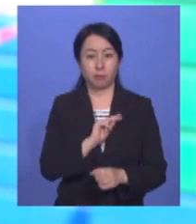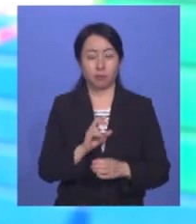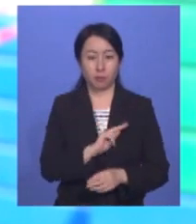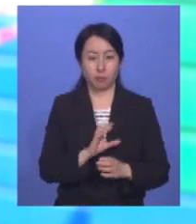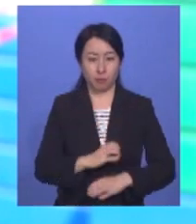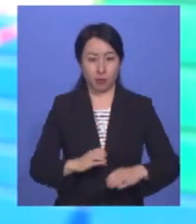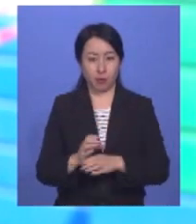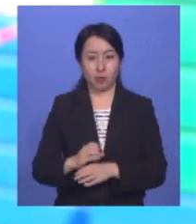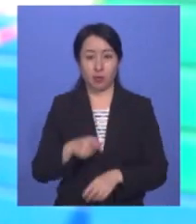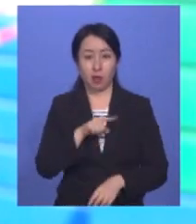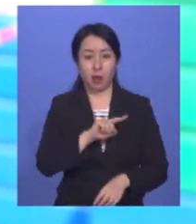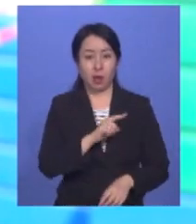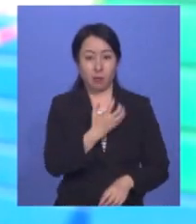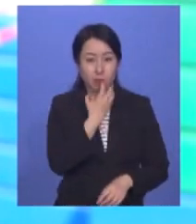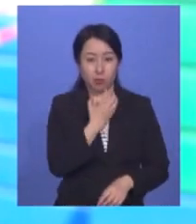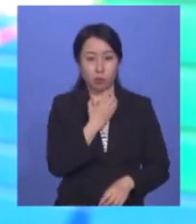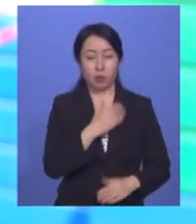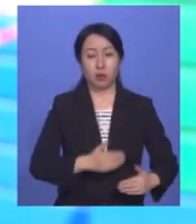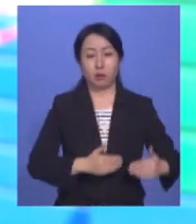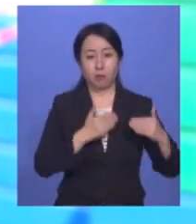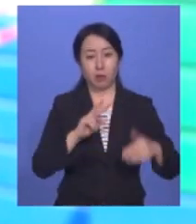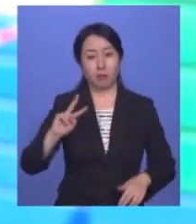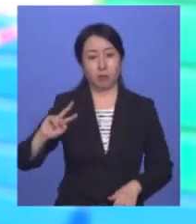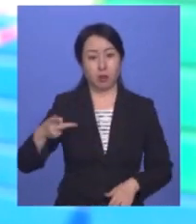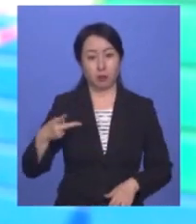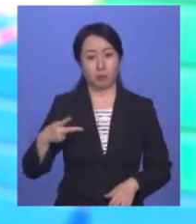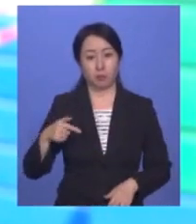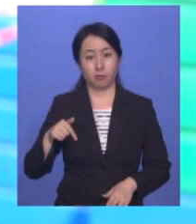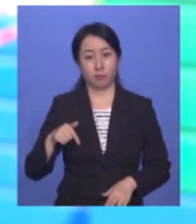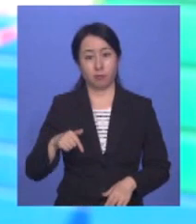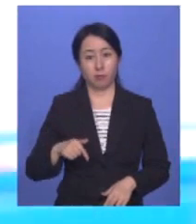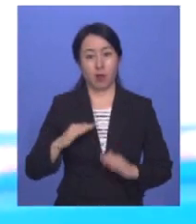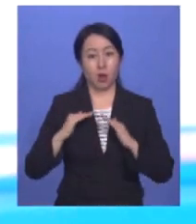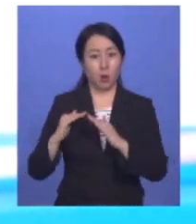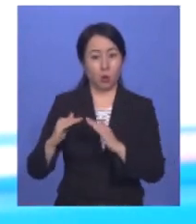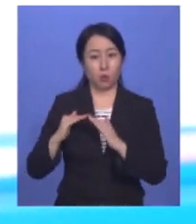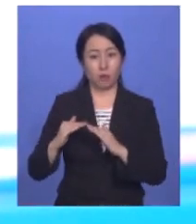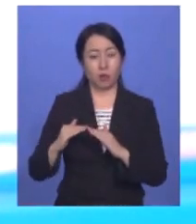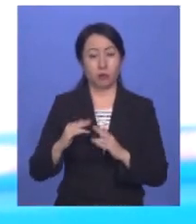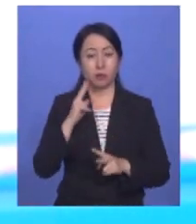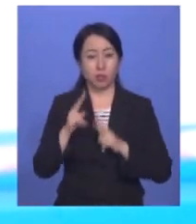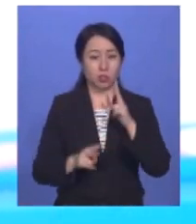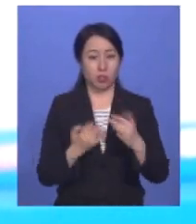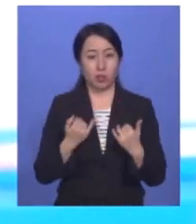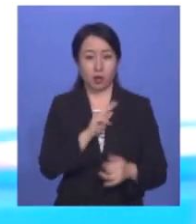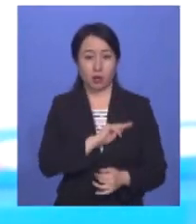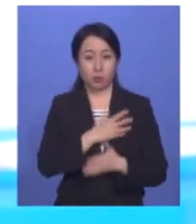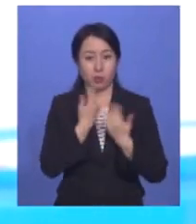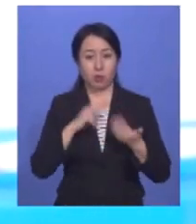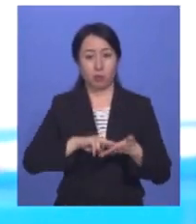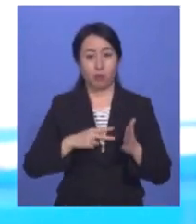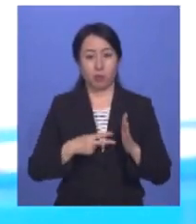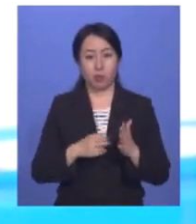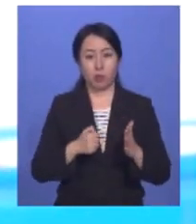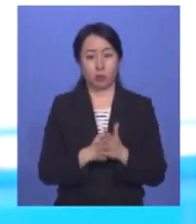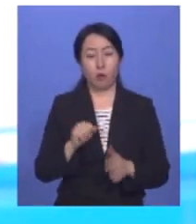по утеплению стен по фасаду и вторая бригада по кровле. Нареканий для рабочих нет, планируем сдать